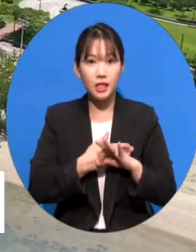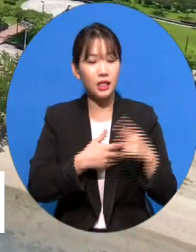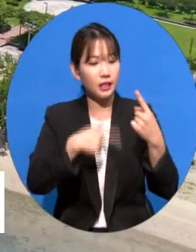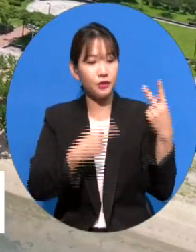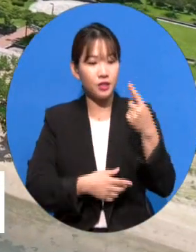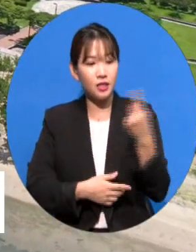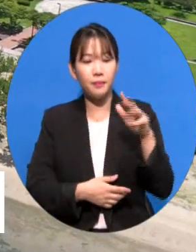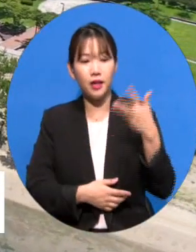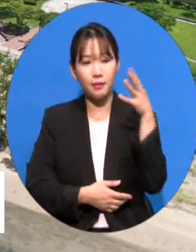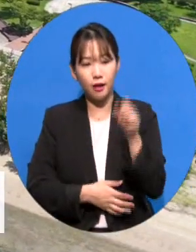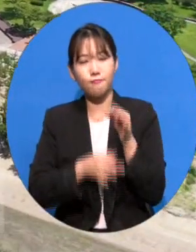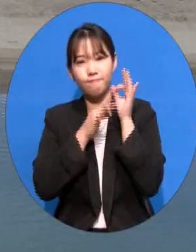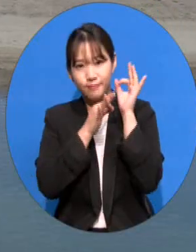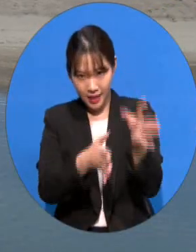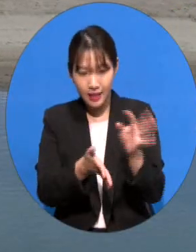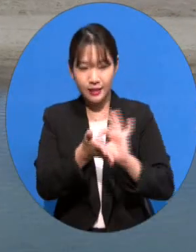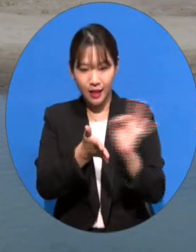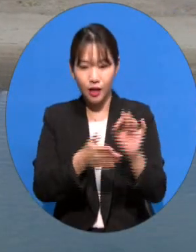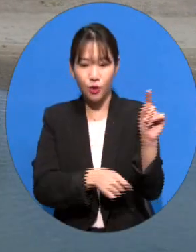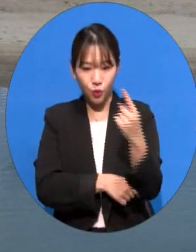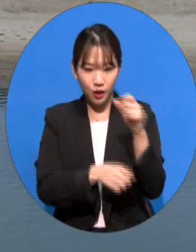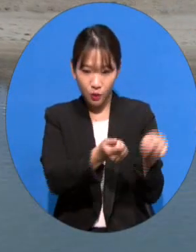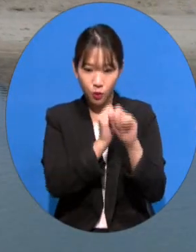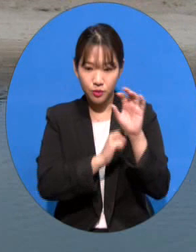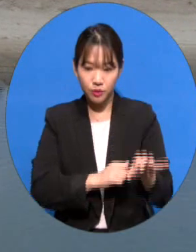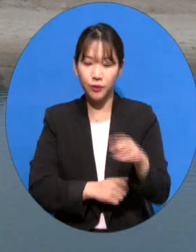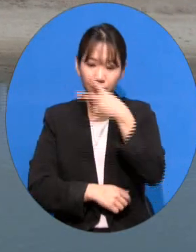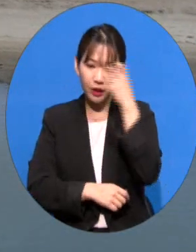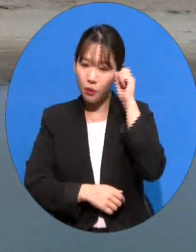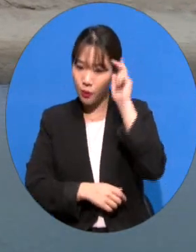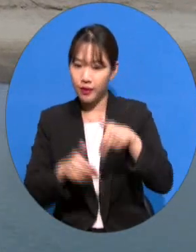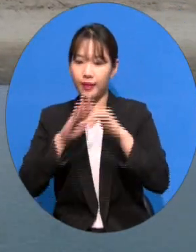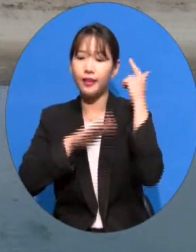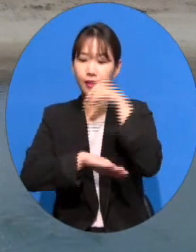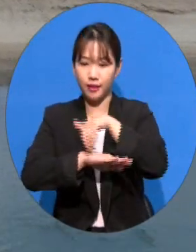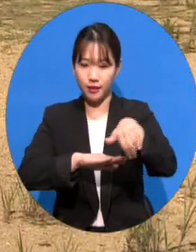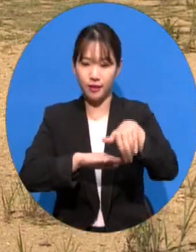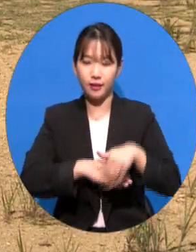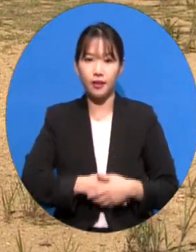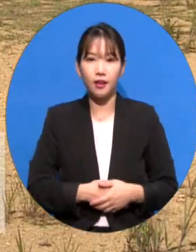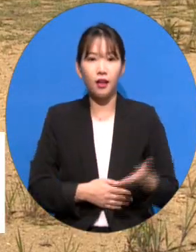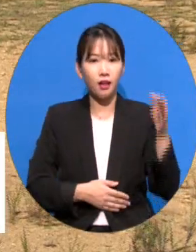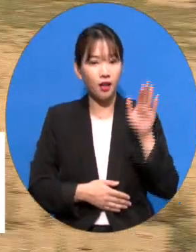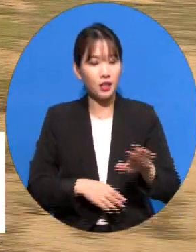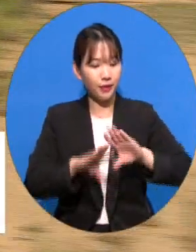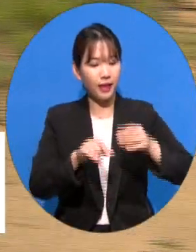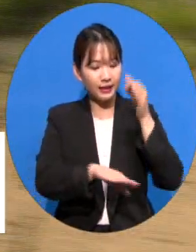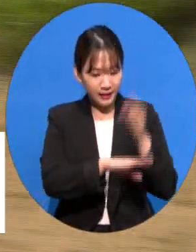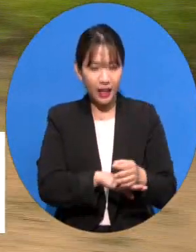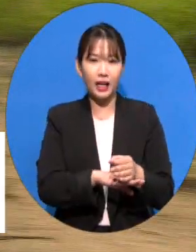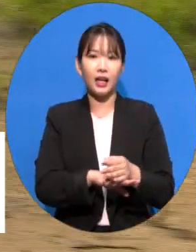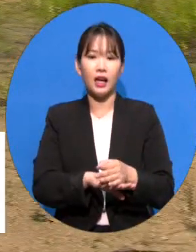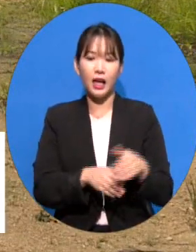1조 1,800억 여원을 투입해 골프장과 리조트, 호텔 등이 들어설 예정이었습니다. 하지만 토지